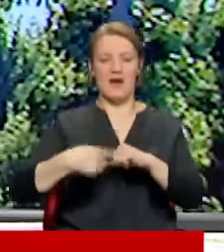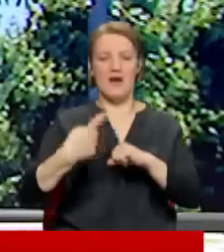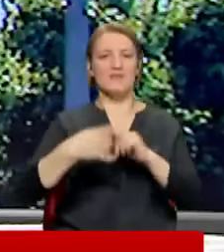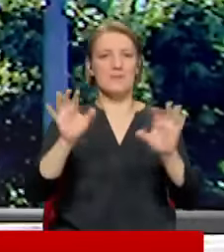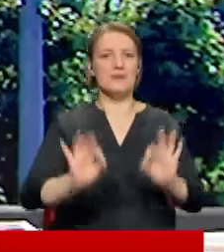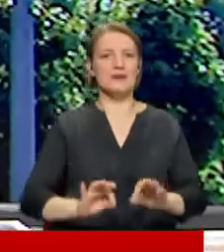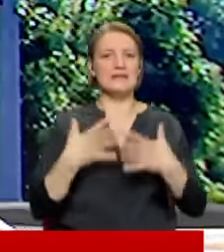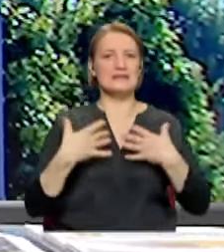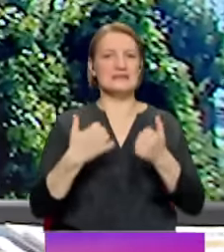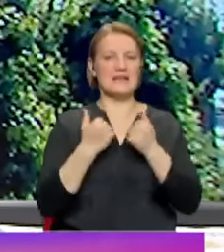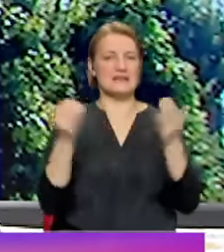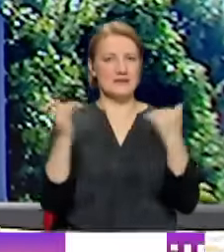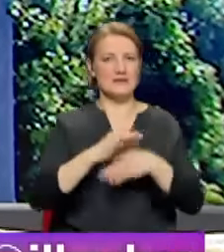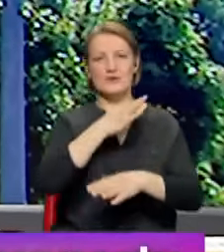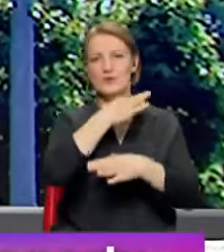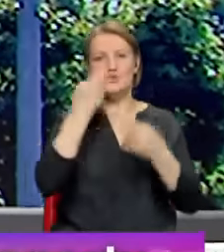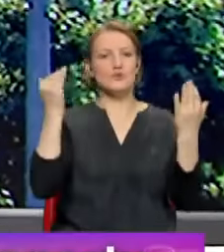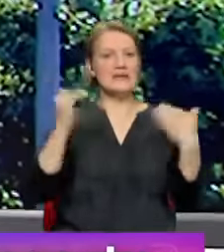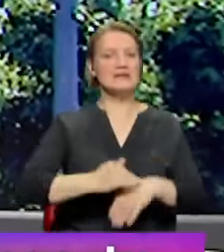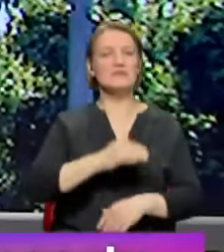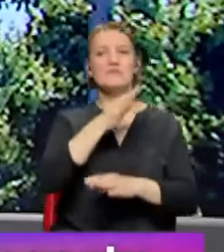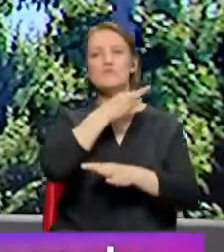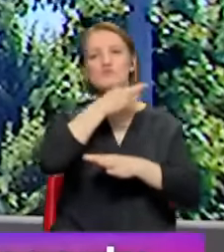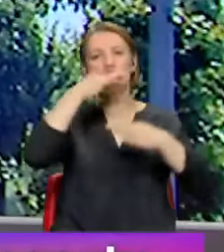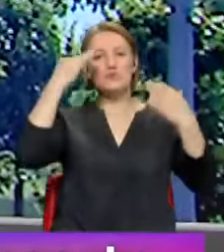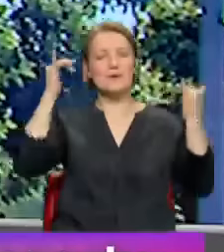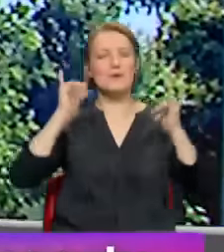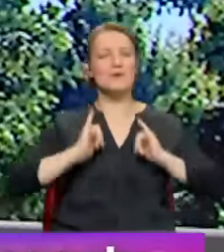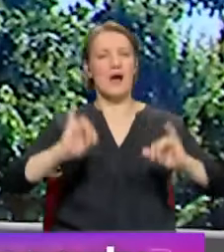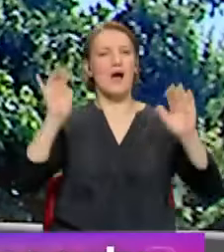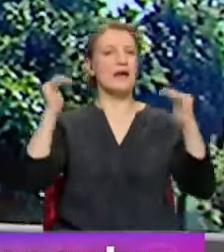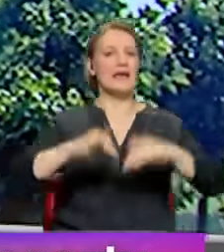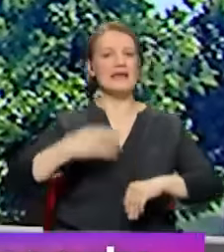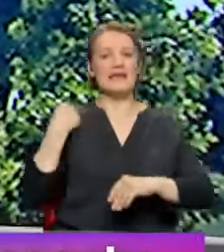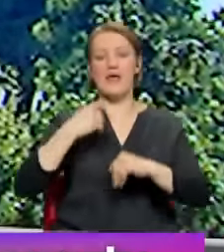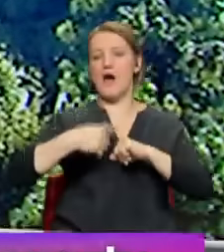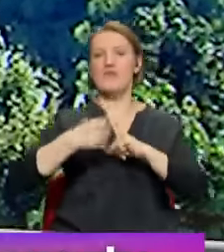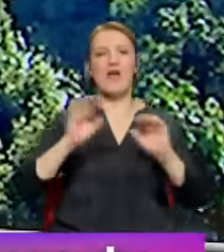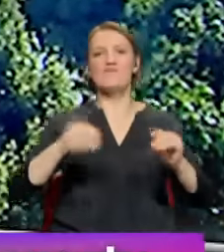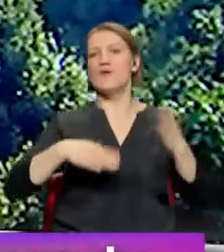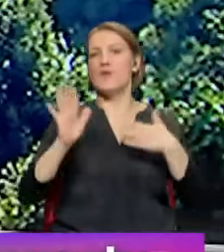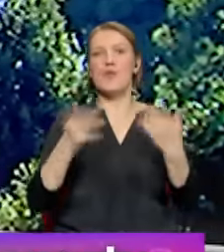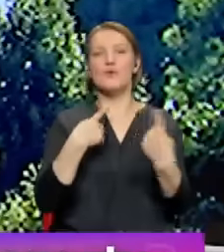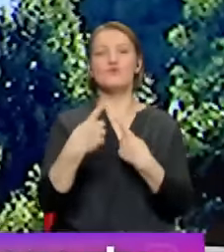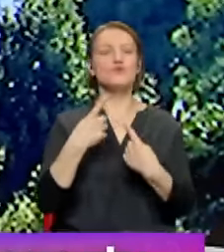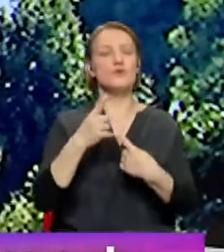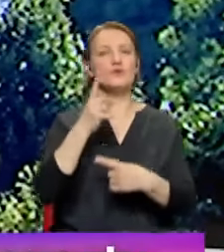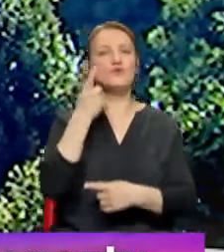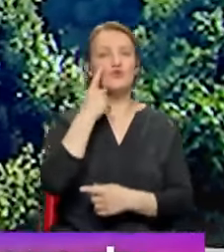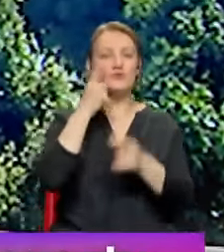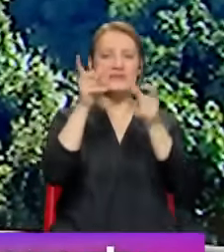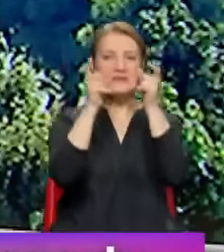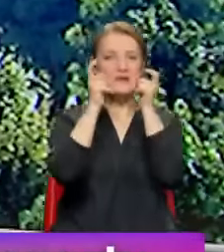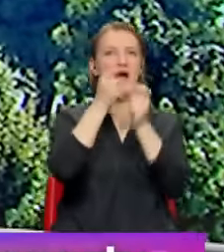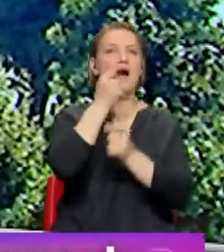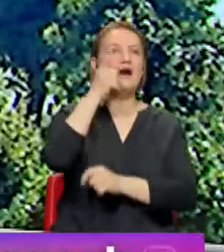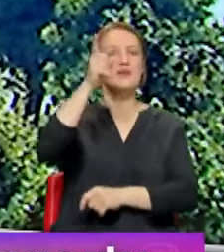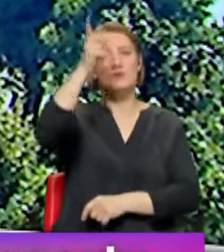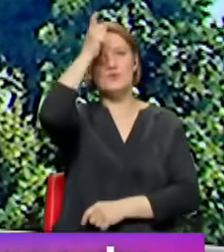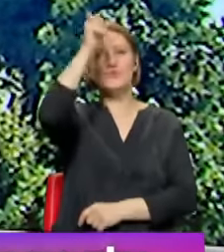başlıyor. Sağlık getirsin, huzur getirsin, mutluluk getirsin. Yeni haftada en çok neyi konuşacağız? Gözümüz, dikkatimiz